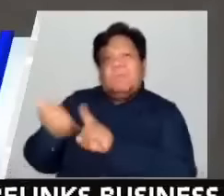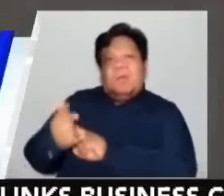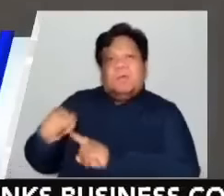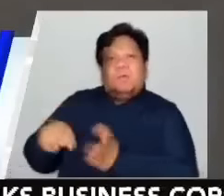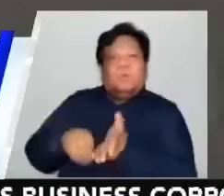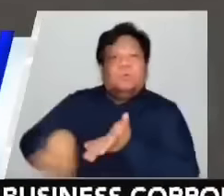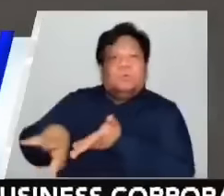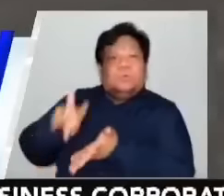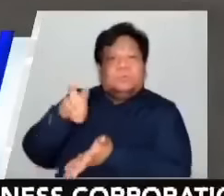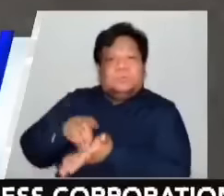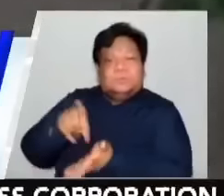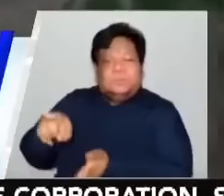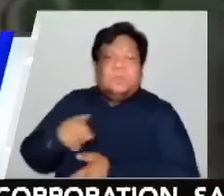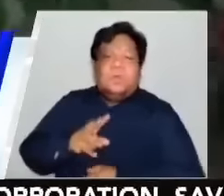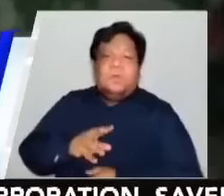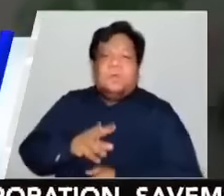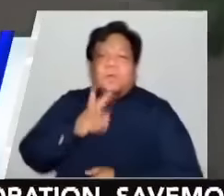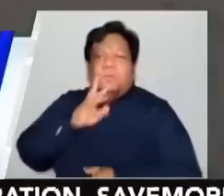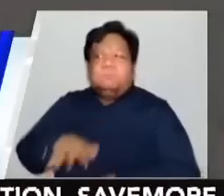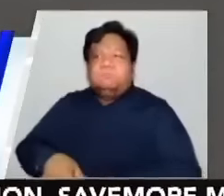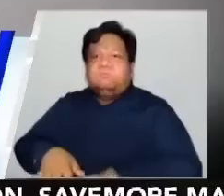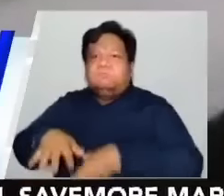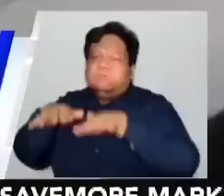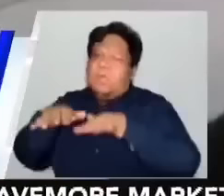ang mahigit residente